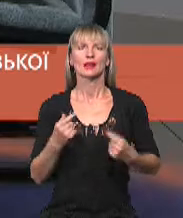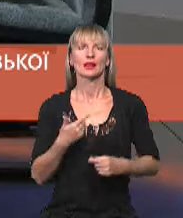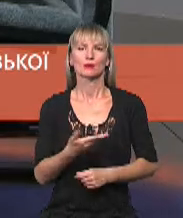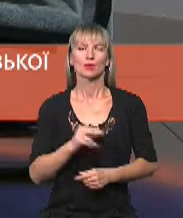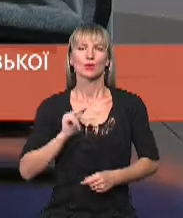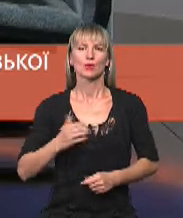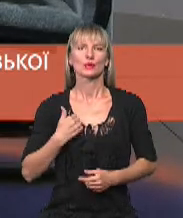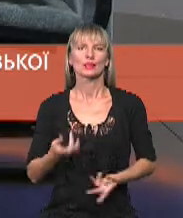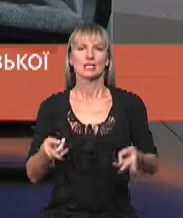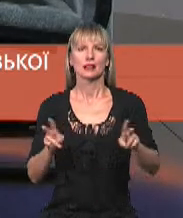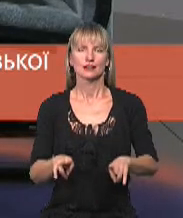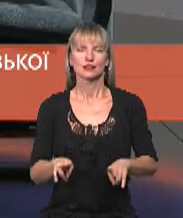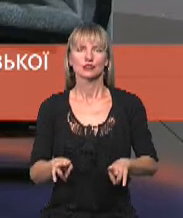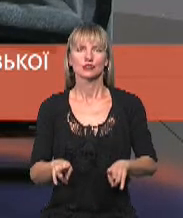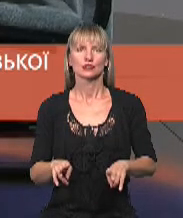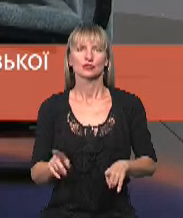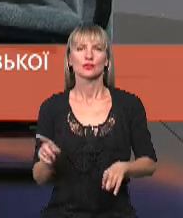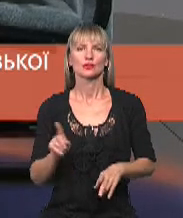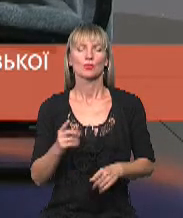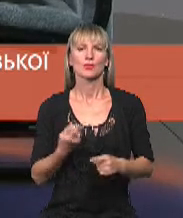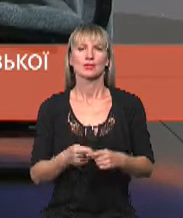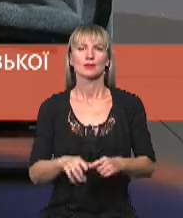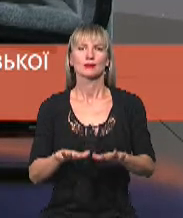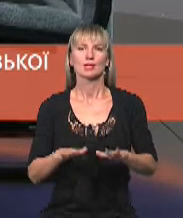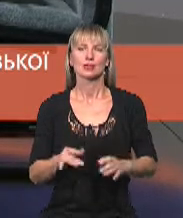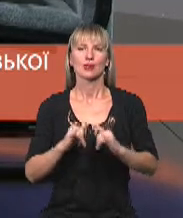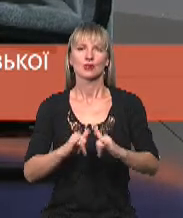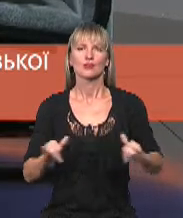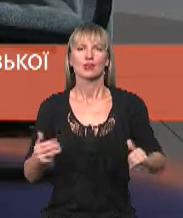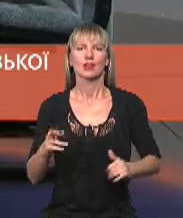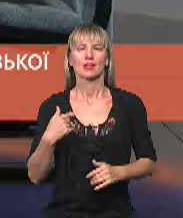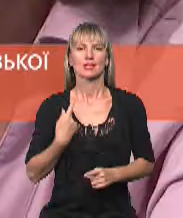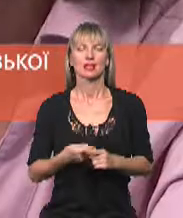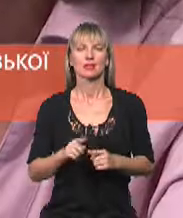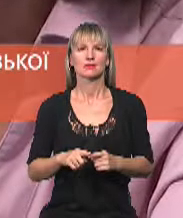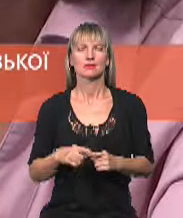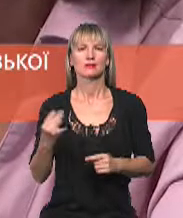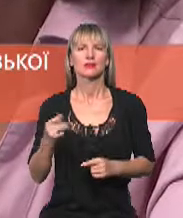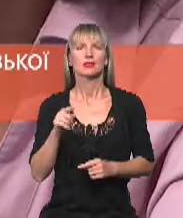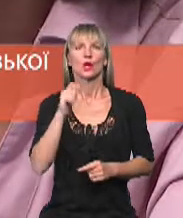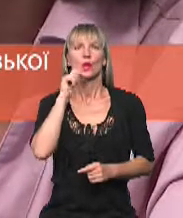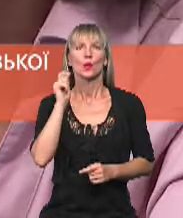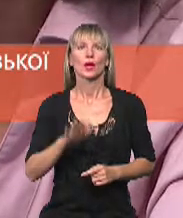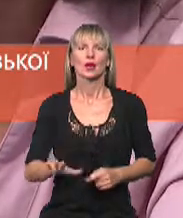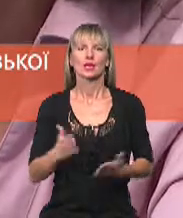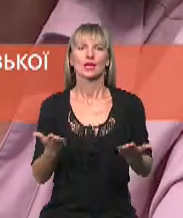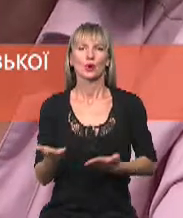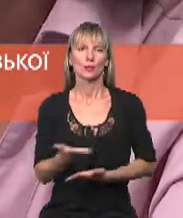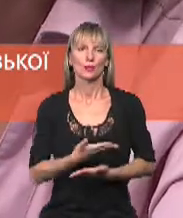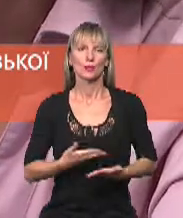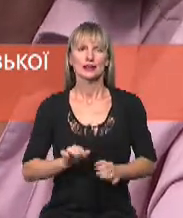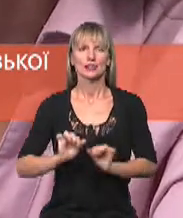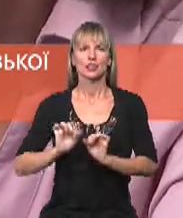хочемо залишитись, щоб ці міста розвивались. Для нас це дуже принципово, щоб та Україна,